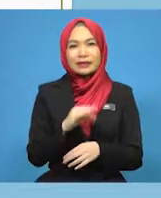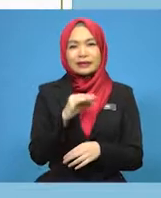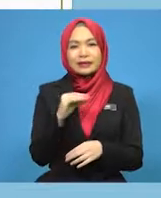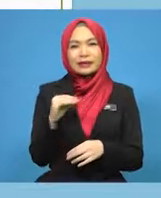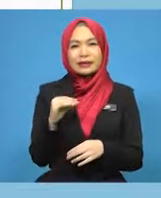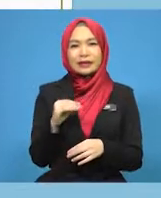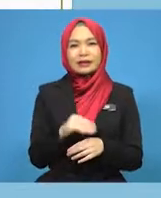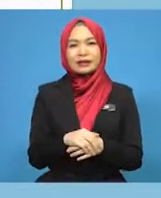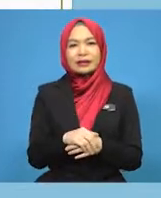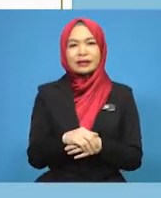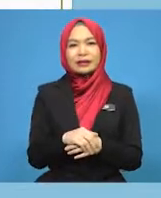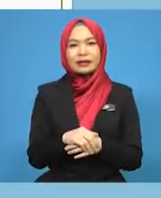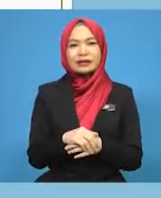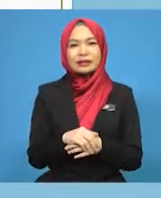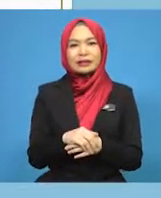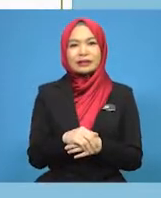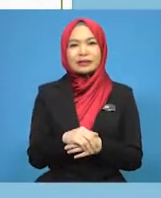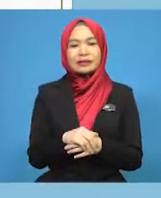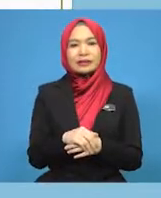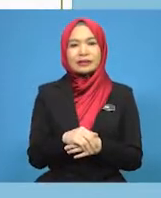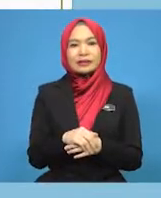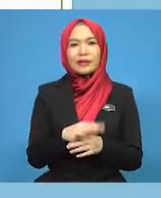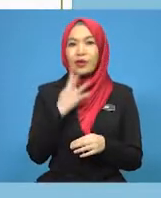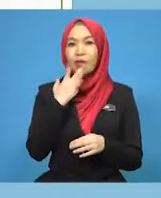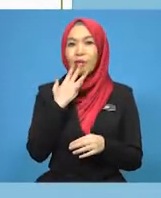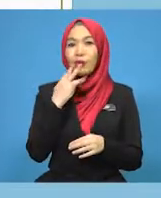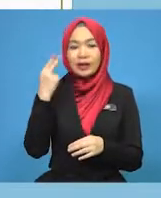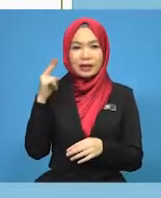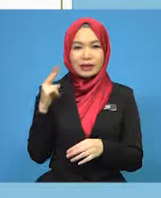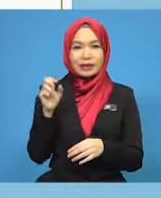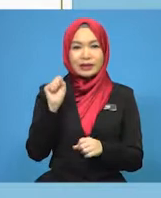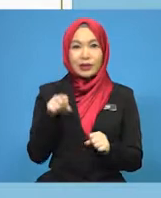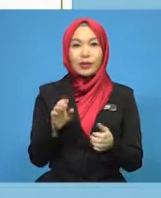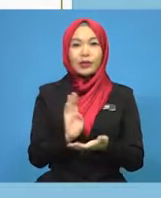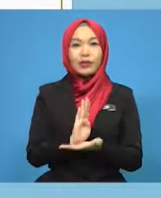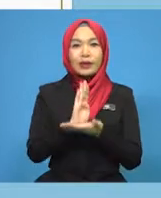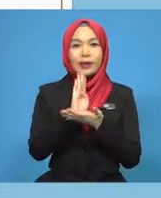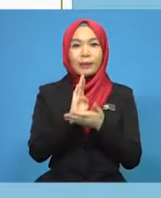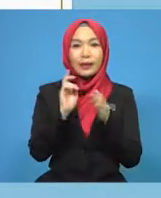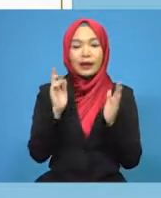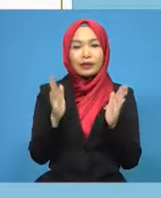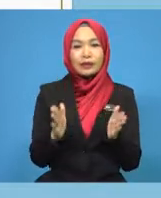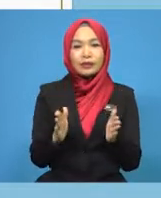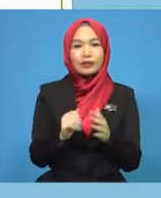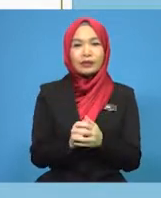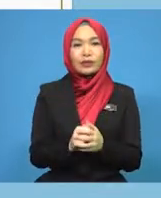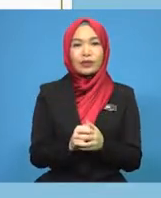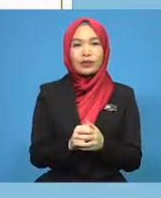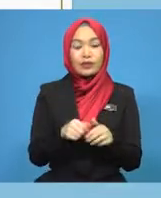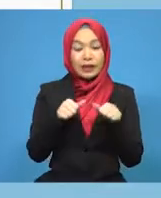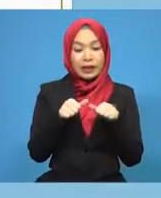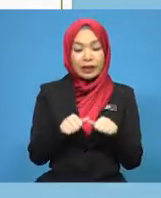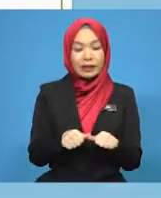psikologi warna, warna hijau sangat membantu seseorang yang berada di dalam situasi tertekan